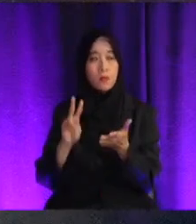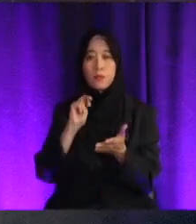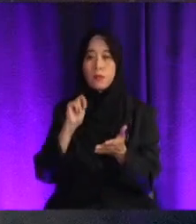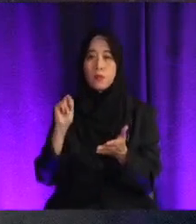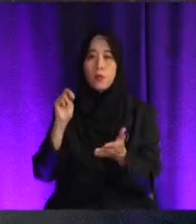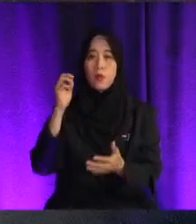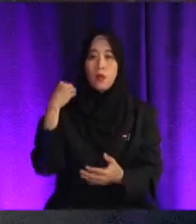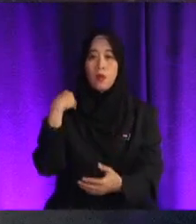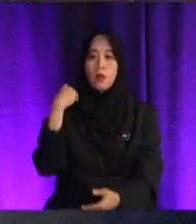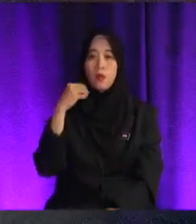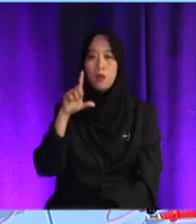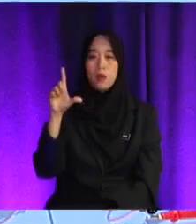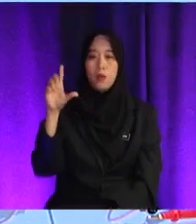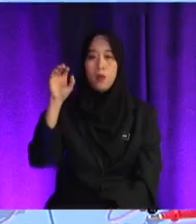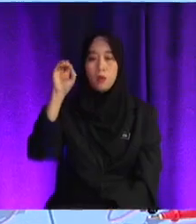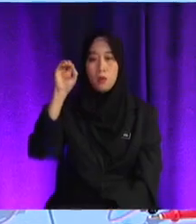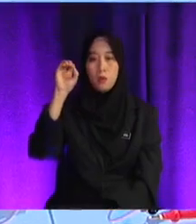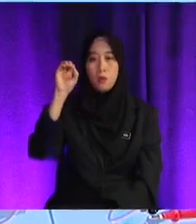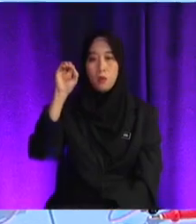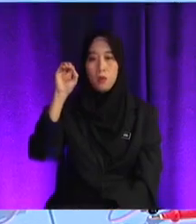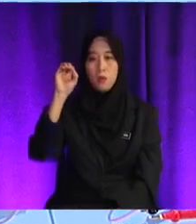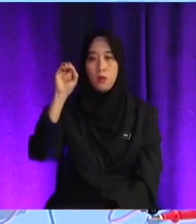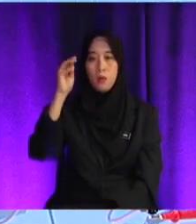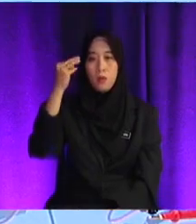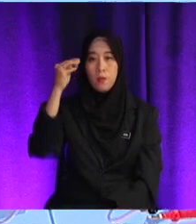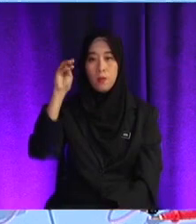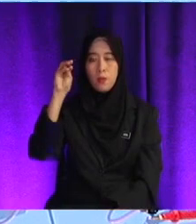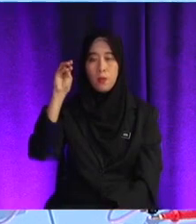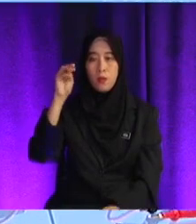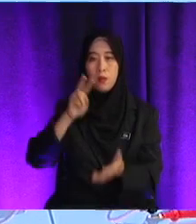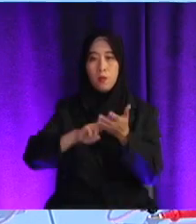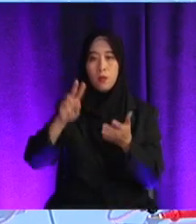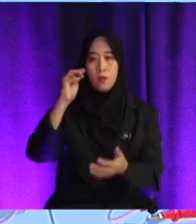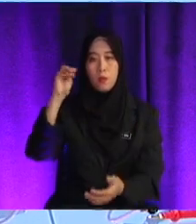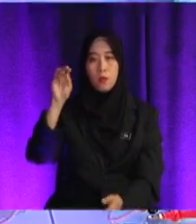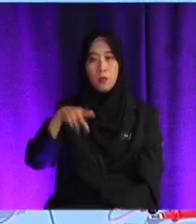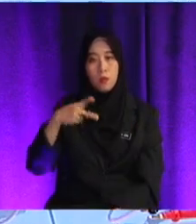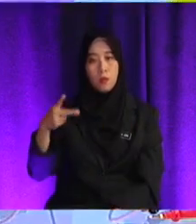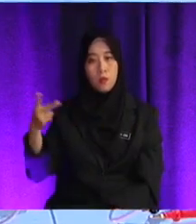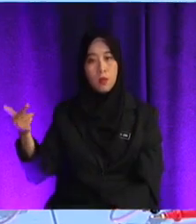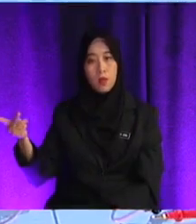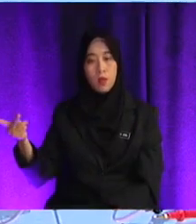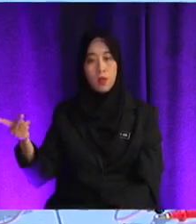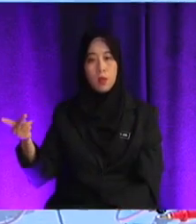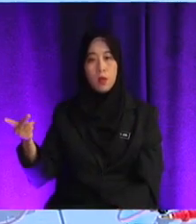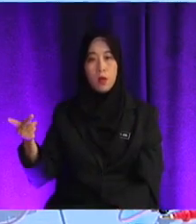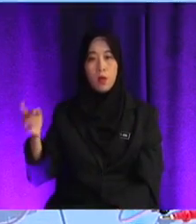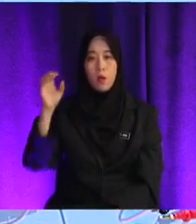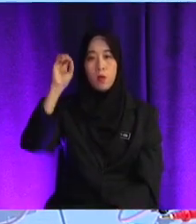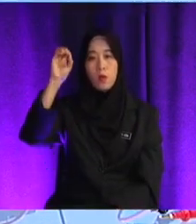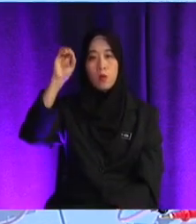adalah kosong. Kosong. Okey, jadi meter bacaan meter pelbagai kita tadi 0 ohm,